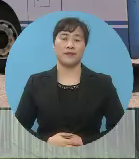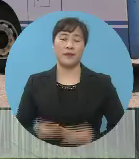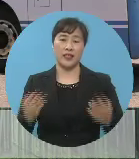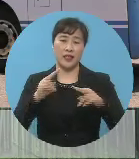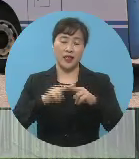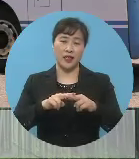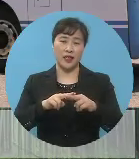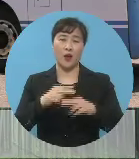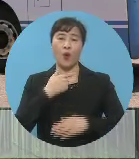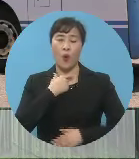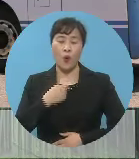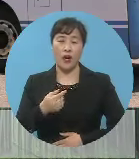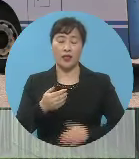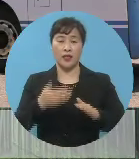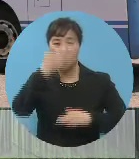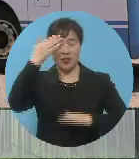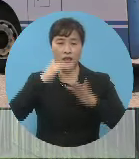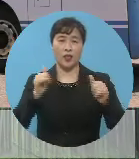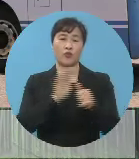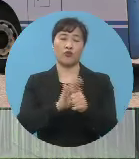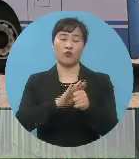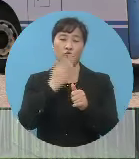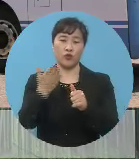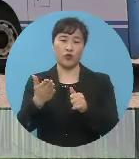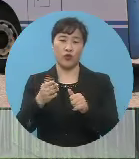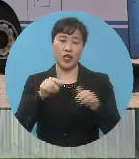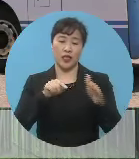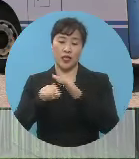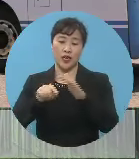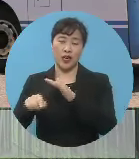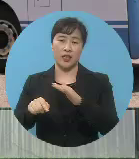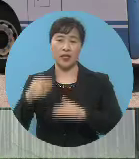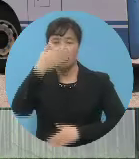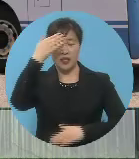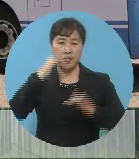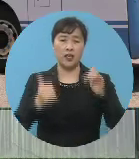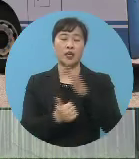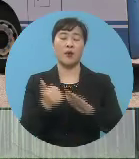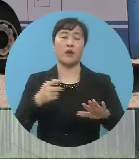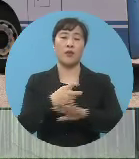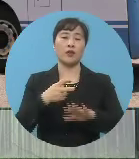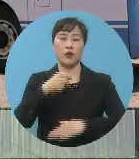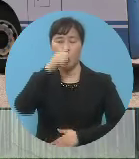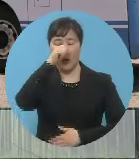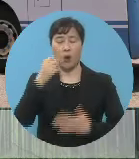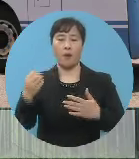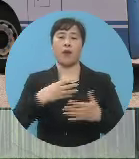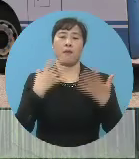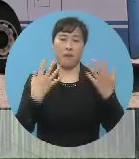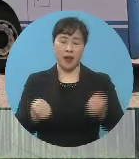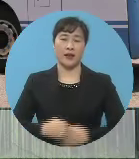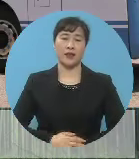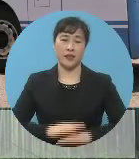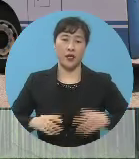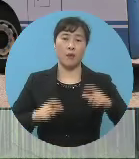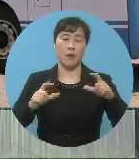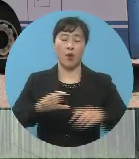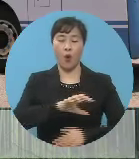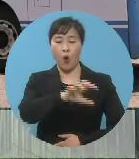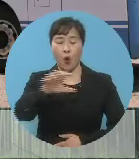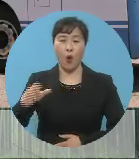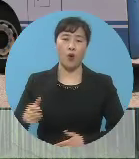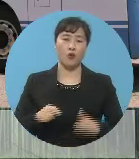일자리를 찾는 청년에게 도움을 주는 찾아가는 청년 희망 버스가 큰 호응을 얻고 있습니다. 전남 곳곳을